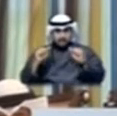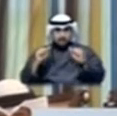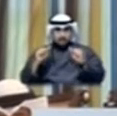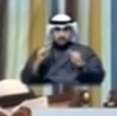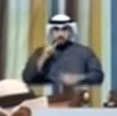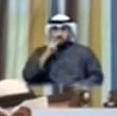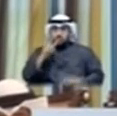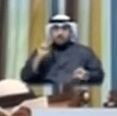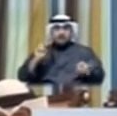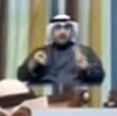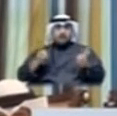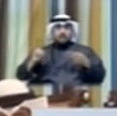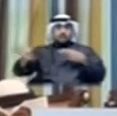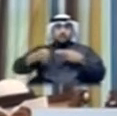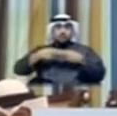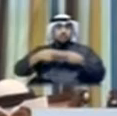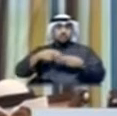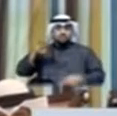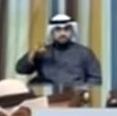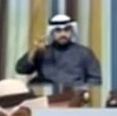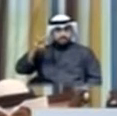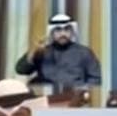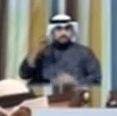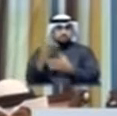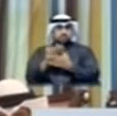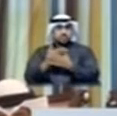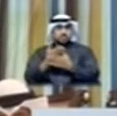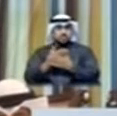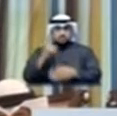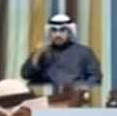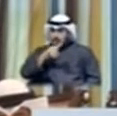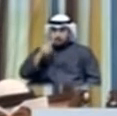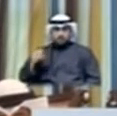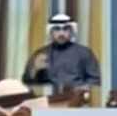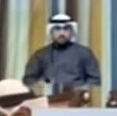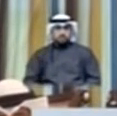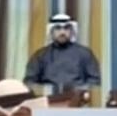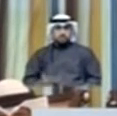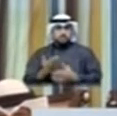ليش تتوقف؟ ندوس على جراحنا، على عزانا،